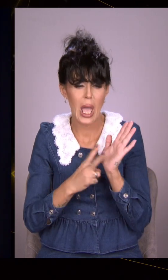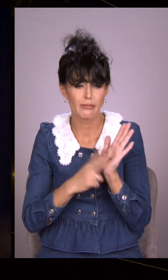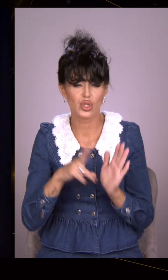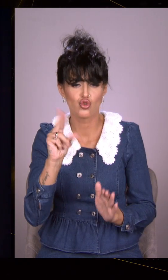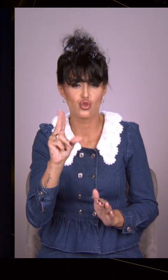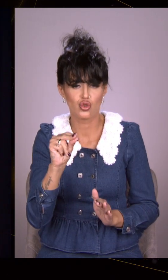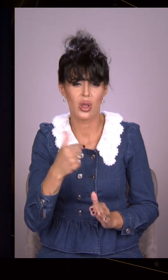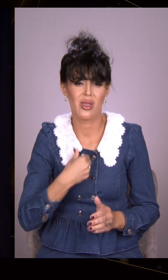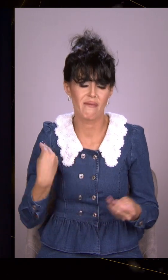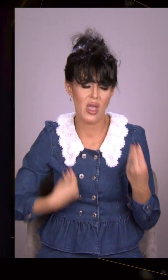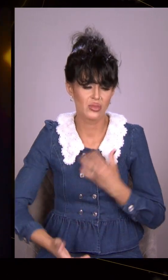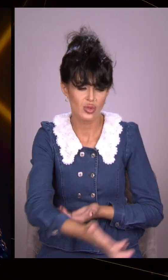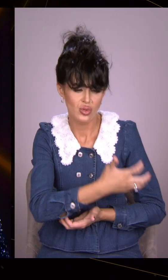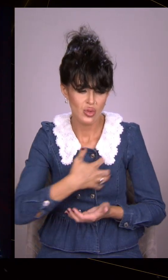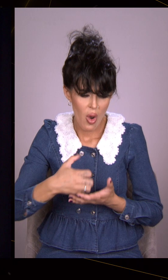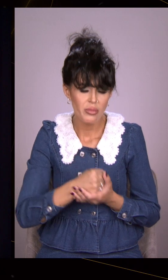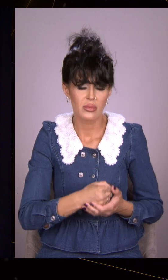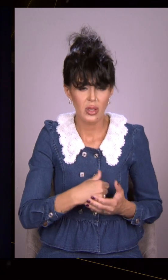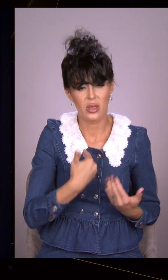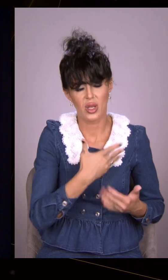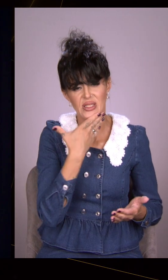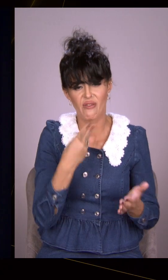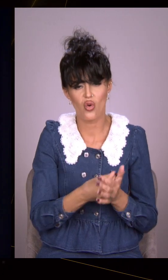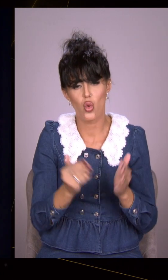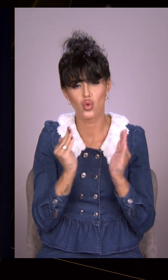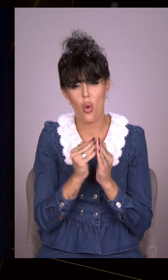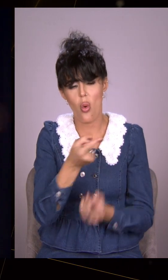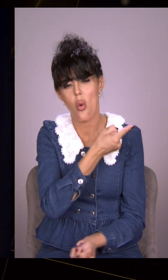пішла додому. Забрала Машуню і пішла додому.